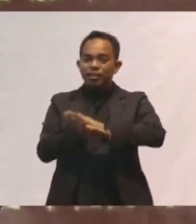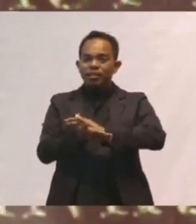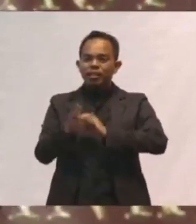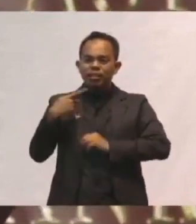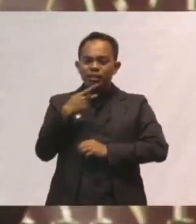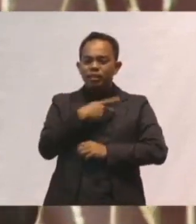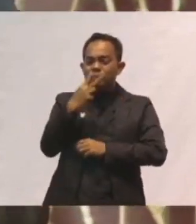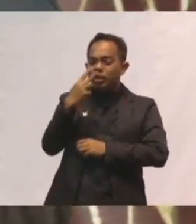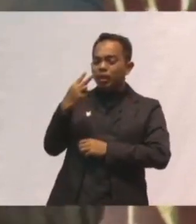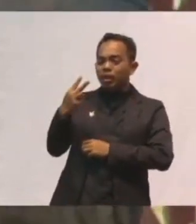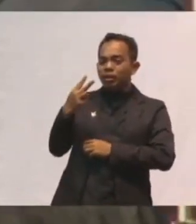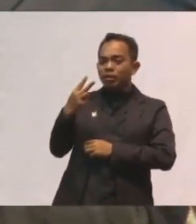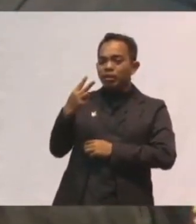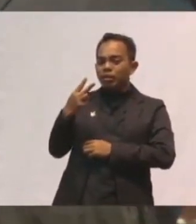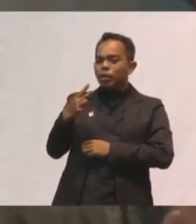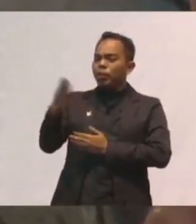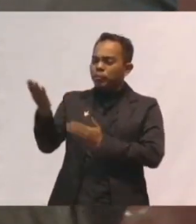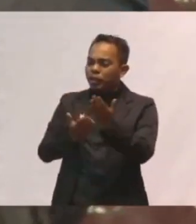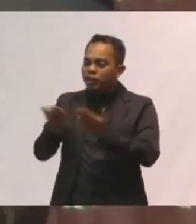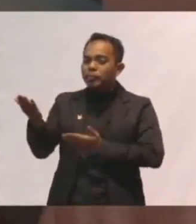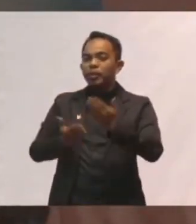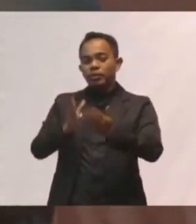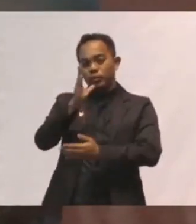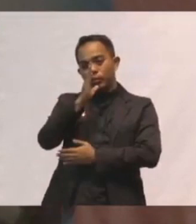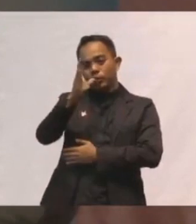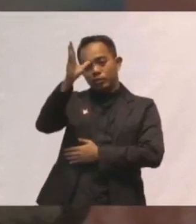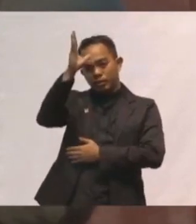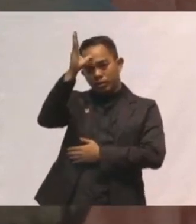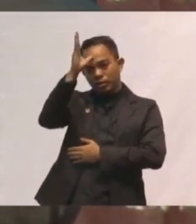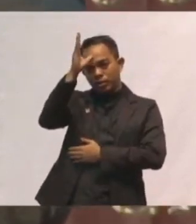melihat berbakti dengan kedua ibu bapa kita ini